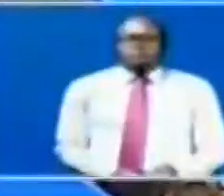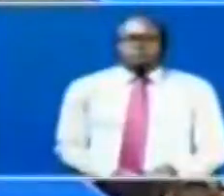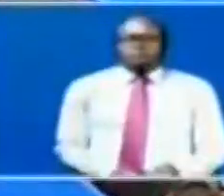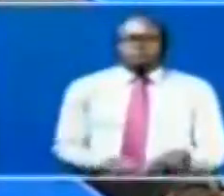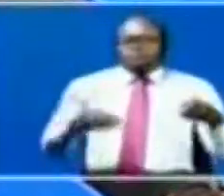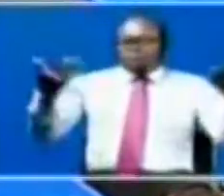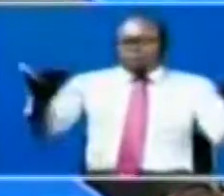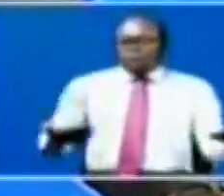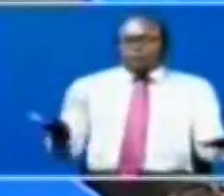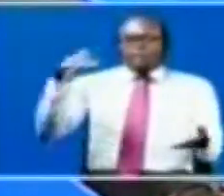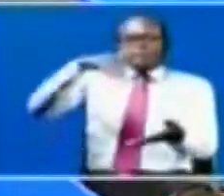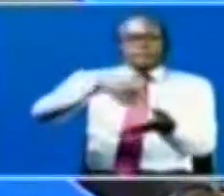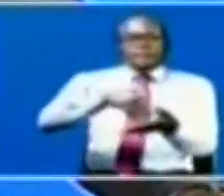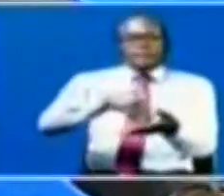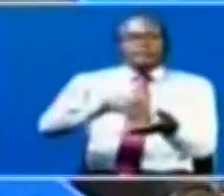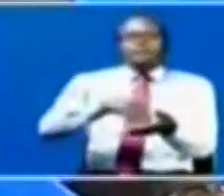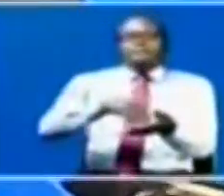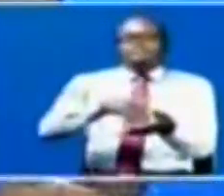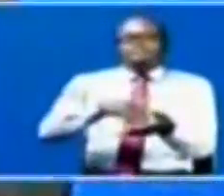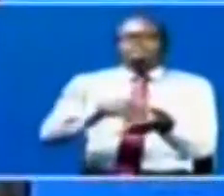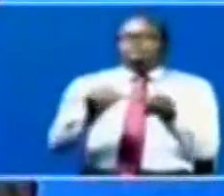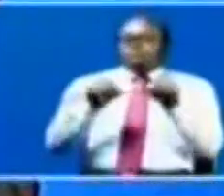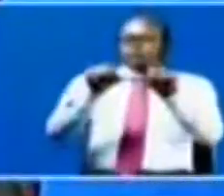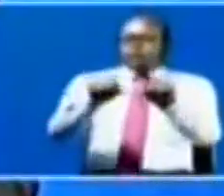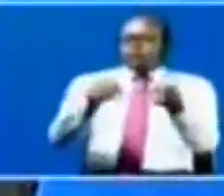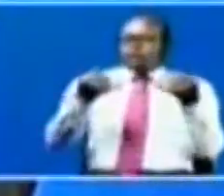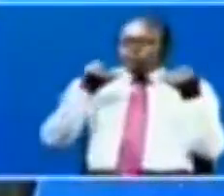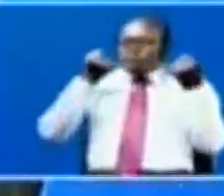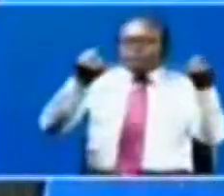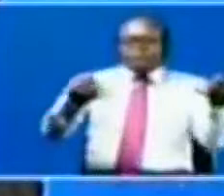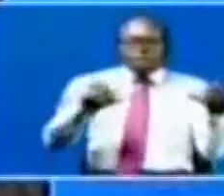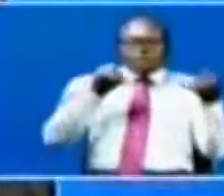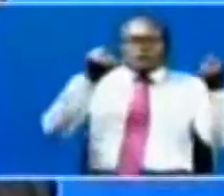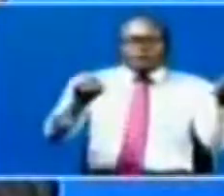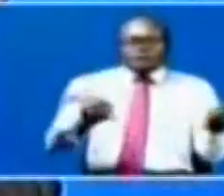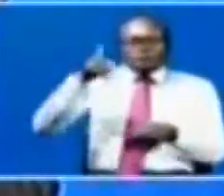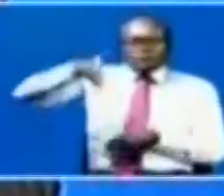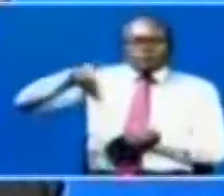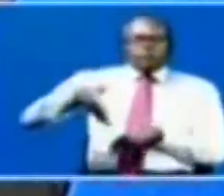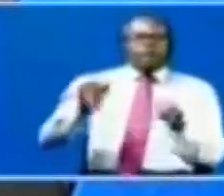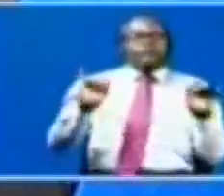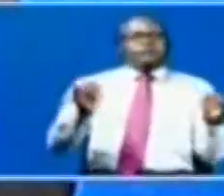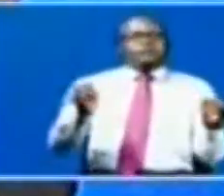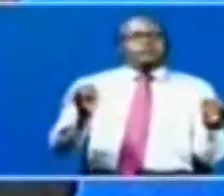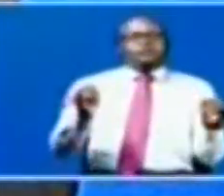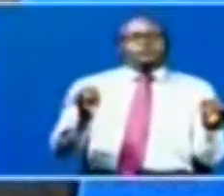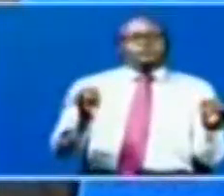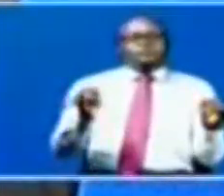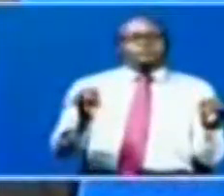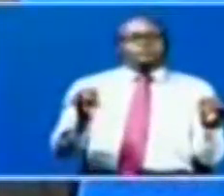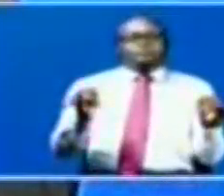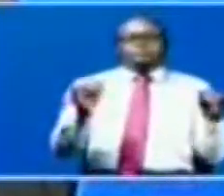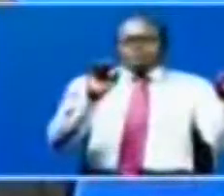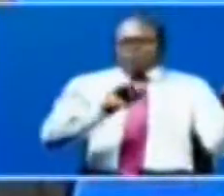Karibu tena mtazamaji katika sehemu yetu ya pili. Tuendelee kukuarifu na taarifa za siku hii ya leo. Na tunaelekea